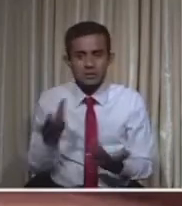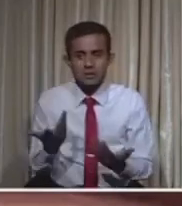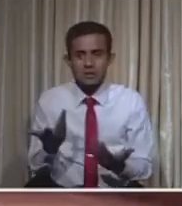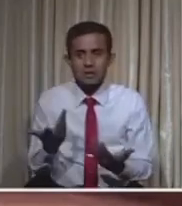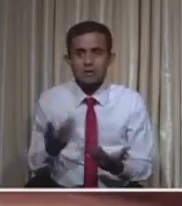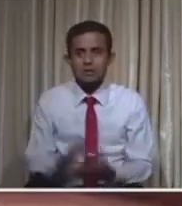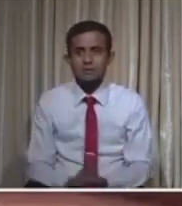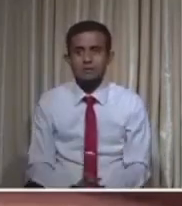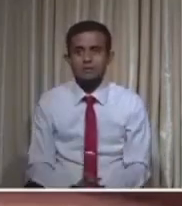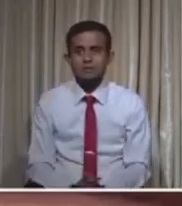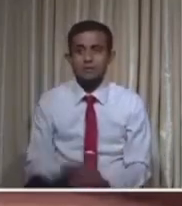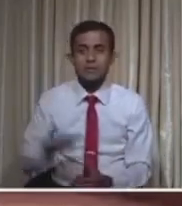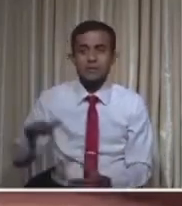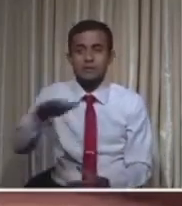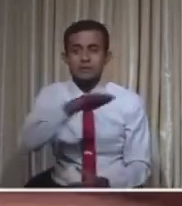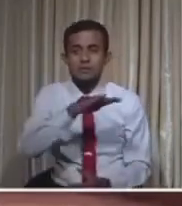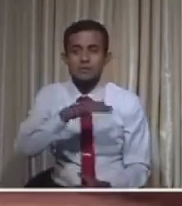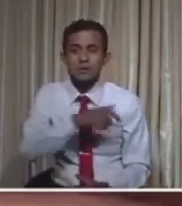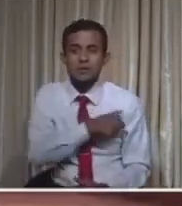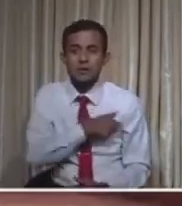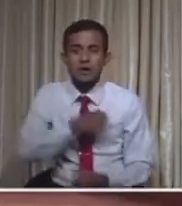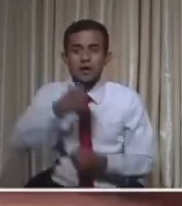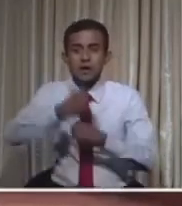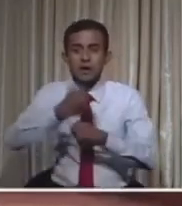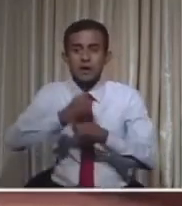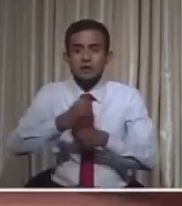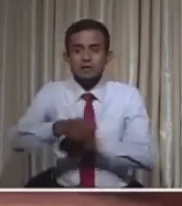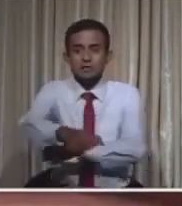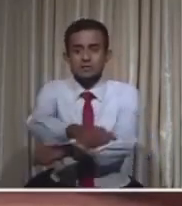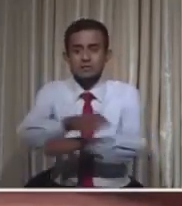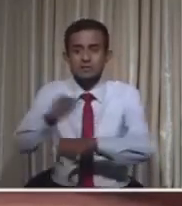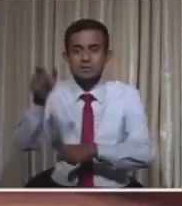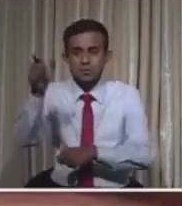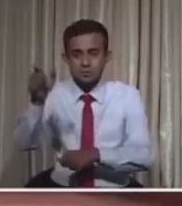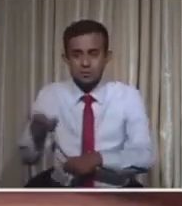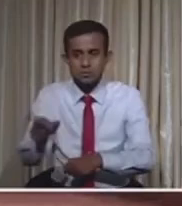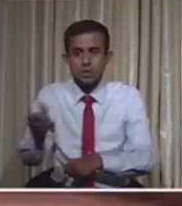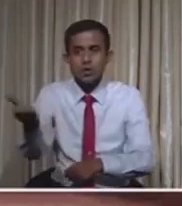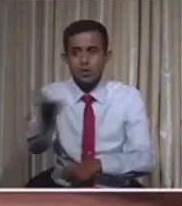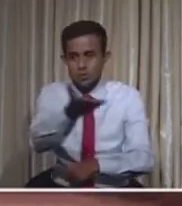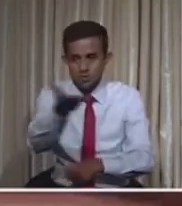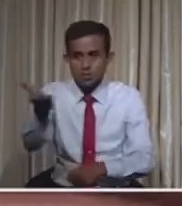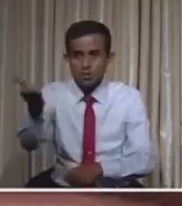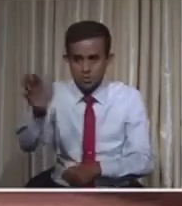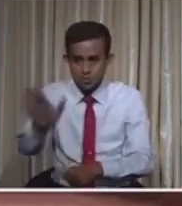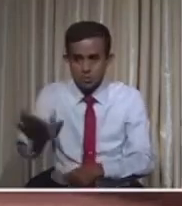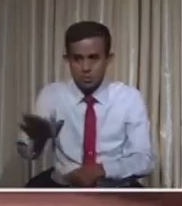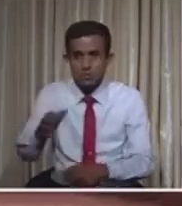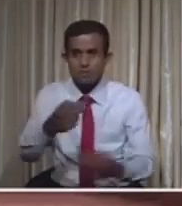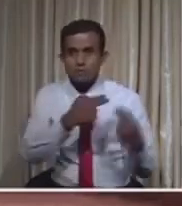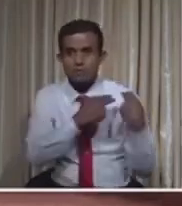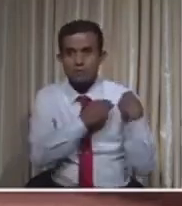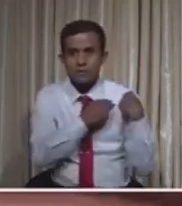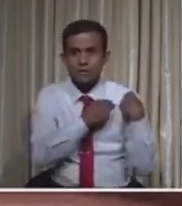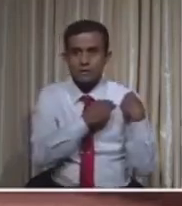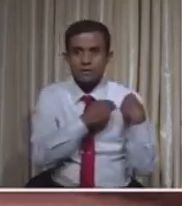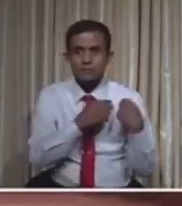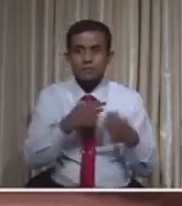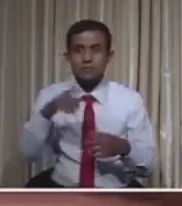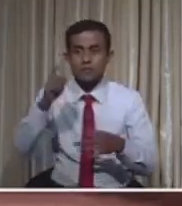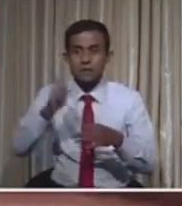විශේෂයෙන්ම සභානායකතුමා ආණ්ඩු පක්ෂයේ සංවිධායකතුමා ඔබතුමාලගේ වගකීමක් මේ වගේ